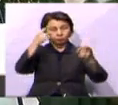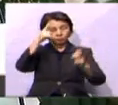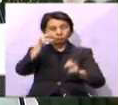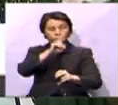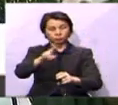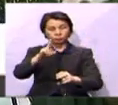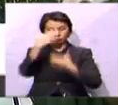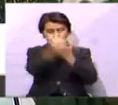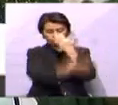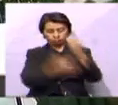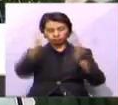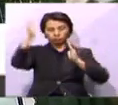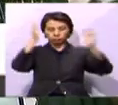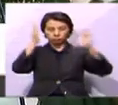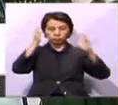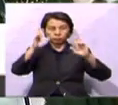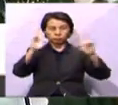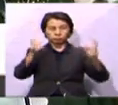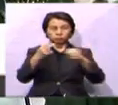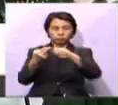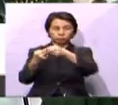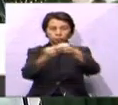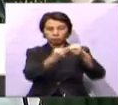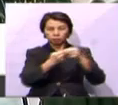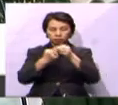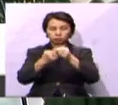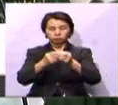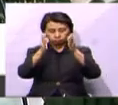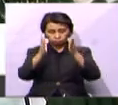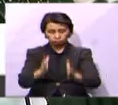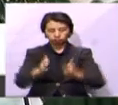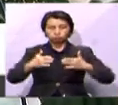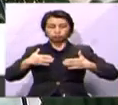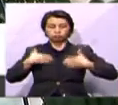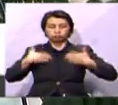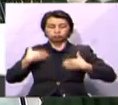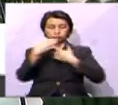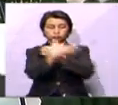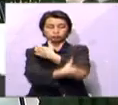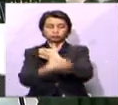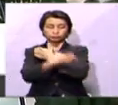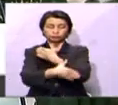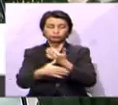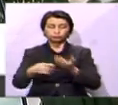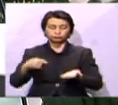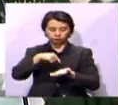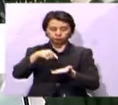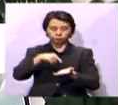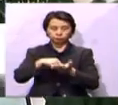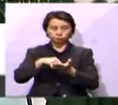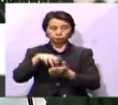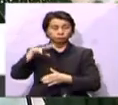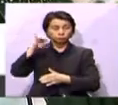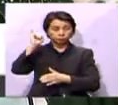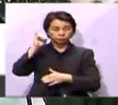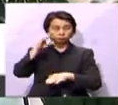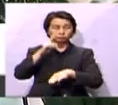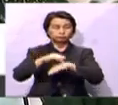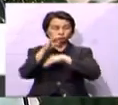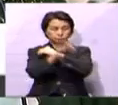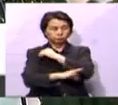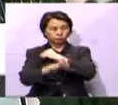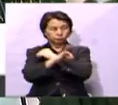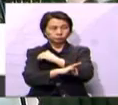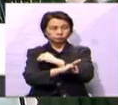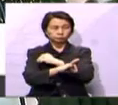Malaysia iaitu Kesatuan Ummah, Kesejahteraan Negara. Dan ini juga merupakan manifesto di Negeri Sembilan,